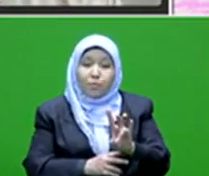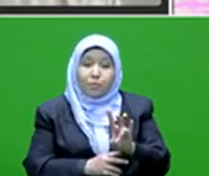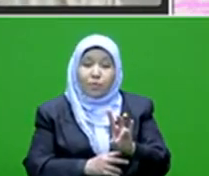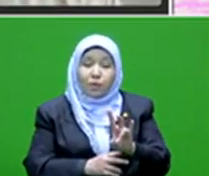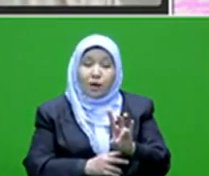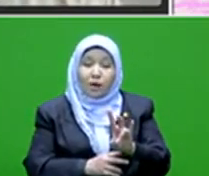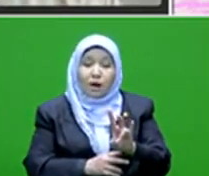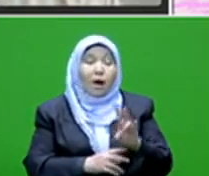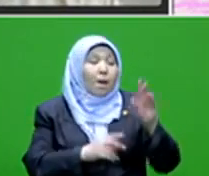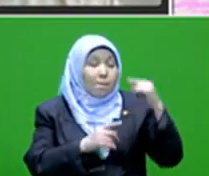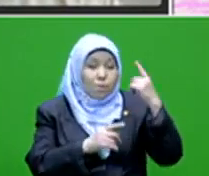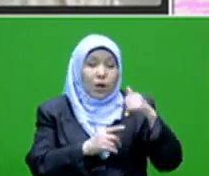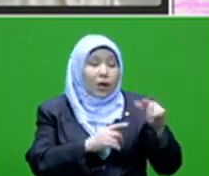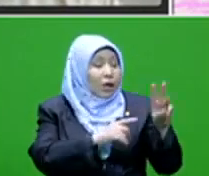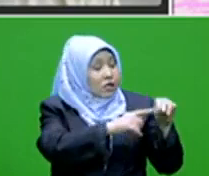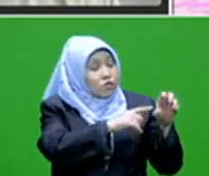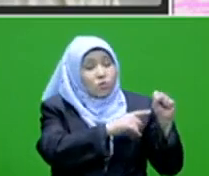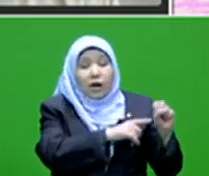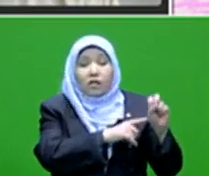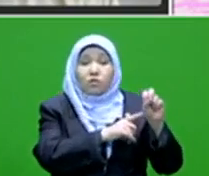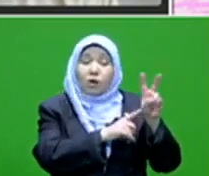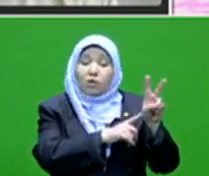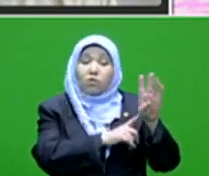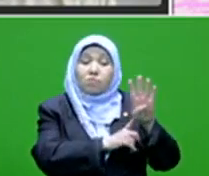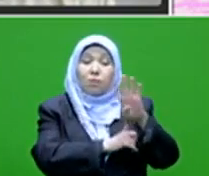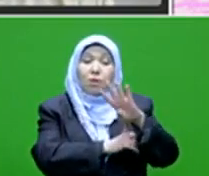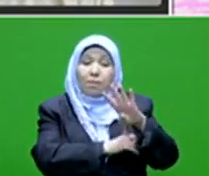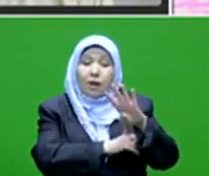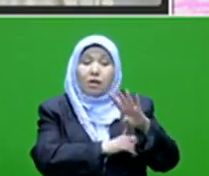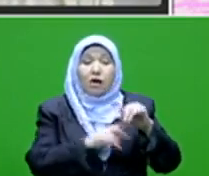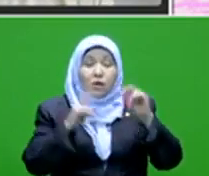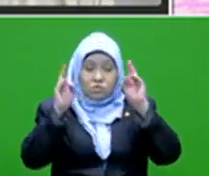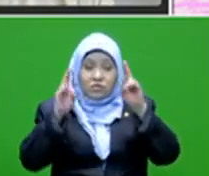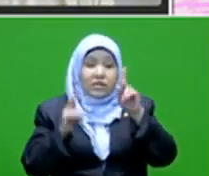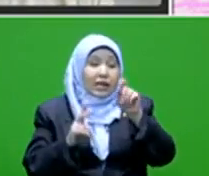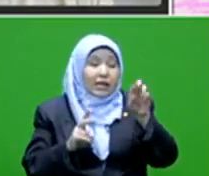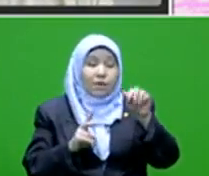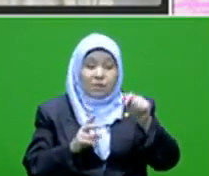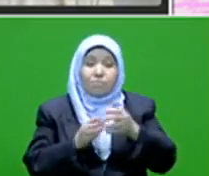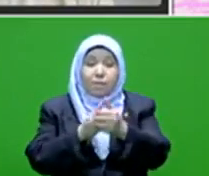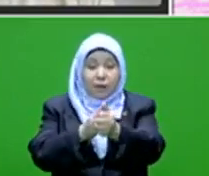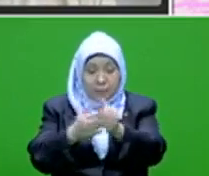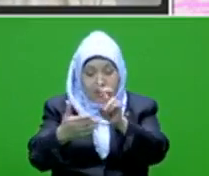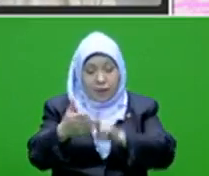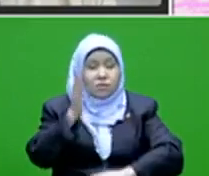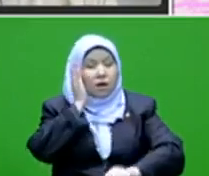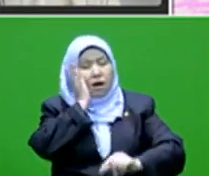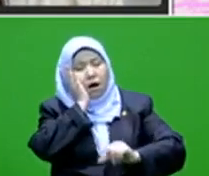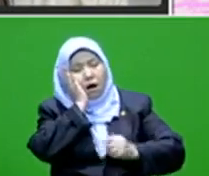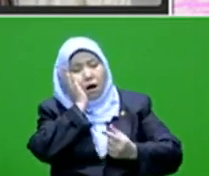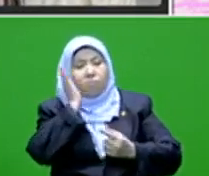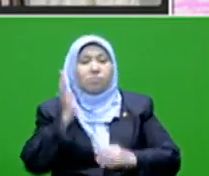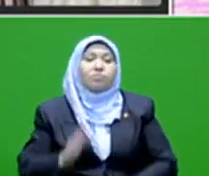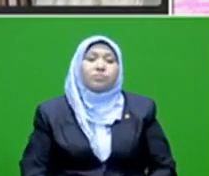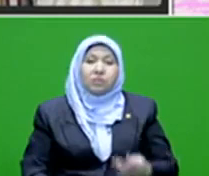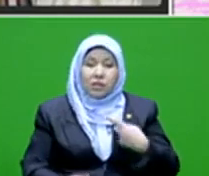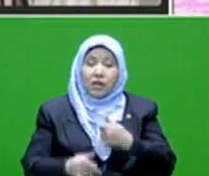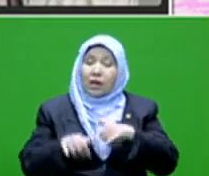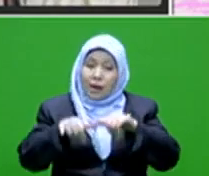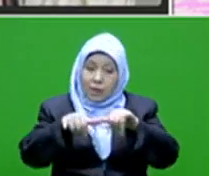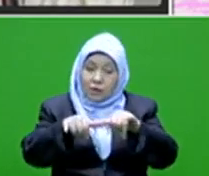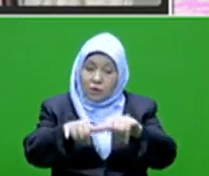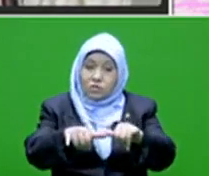surat 244. Silakan Ustaz Tirmizi untuk memimpin bacaan. Baik, kita nak meneruskan